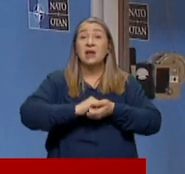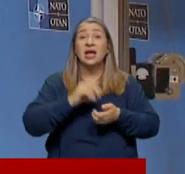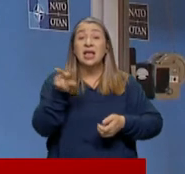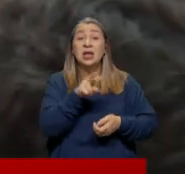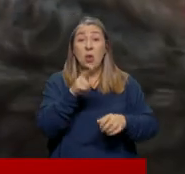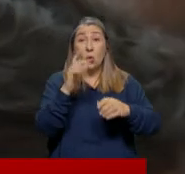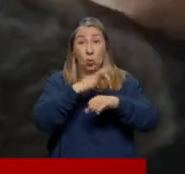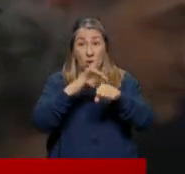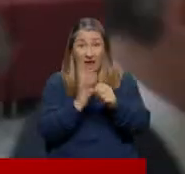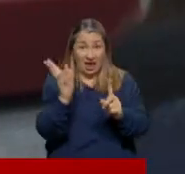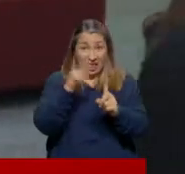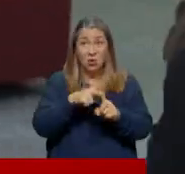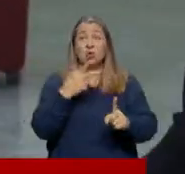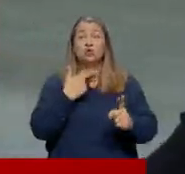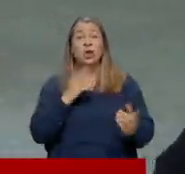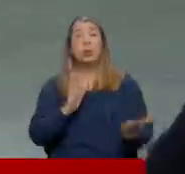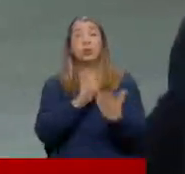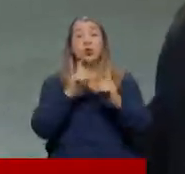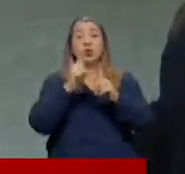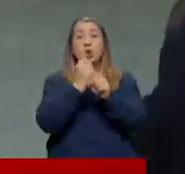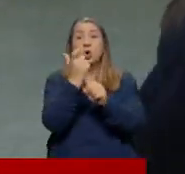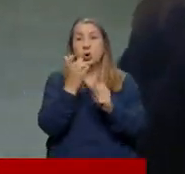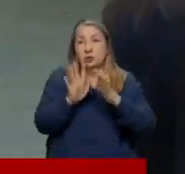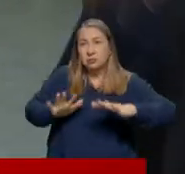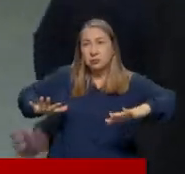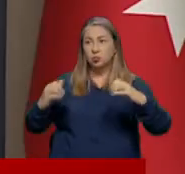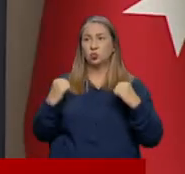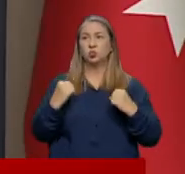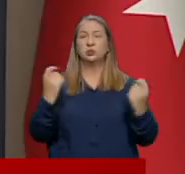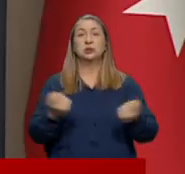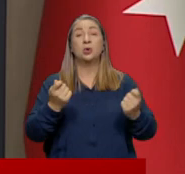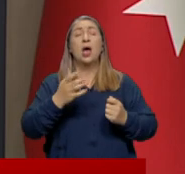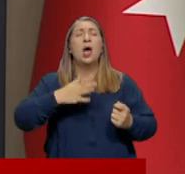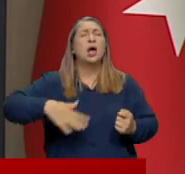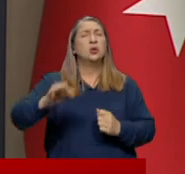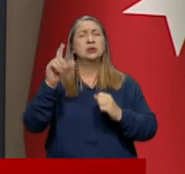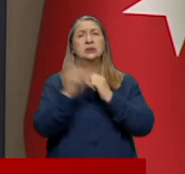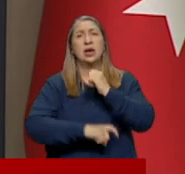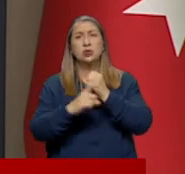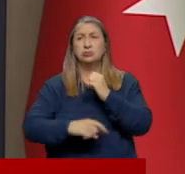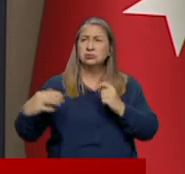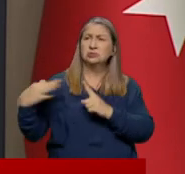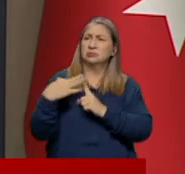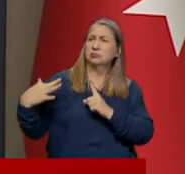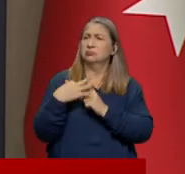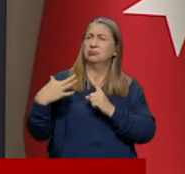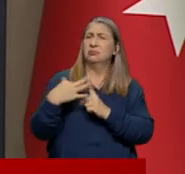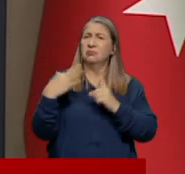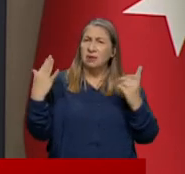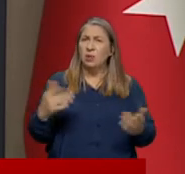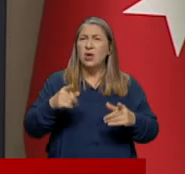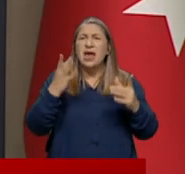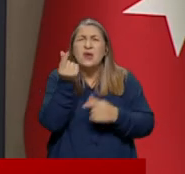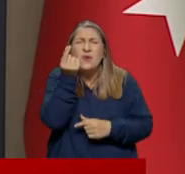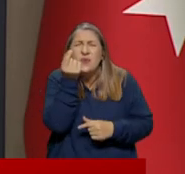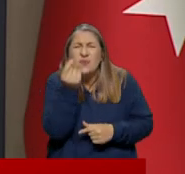iki ülkenin katılımıyla Rusya'ya karşı bu kanadını güçlendirme peşinde her türlü terörist saldırıya uğradık ve bunlardan